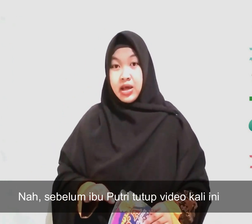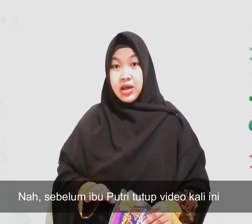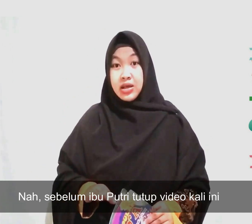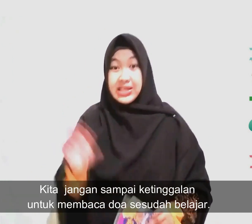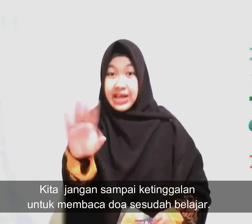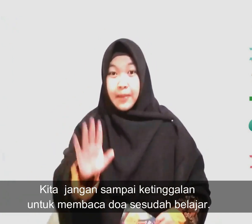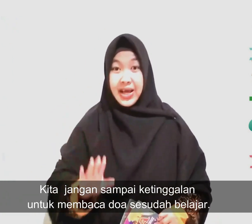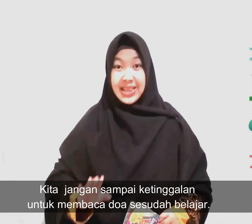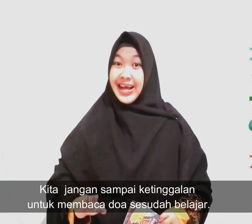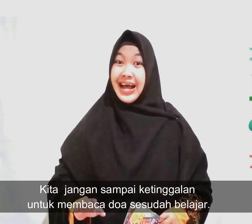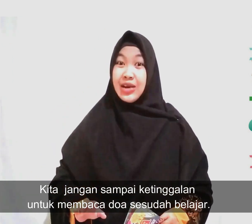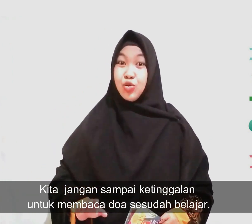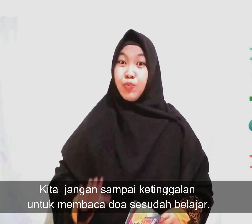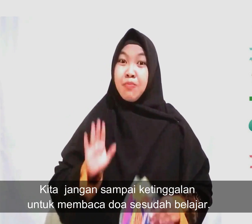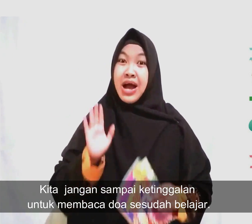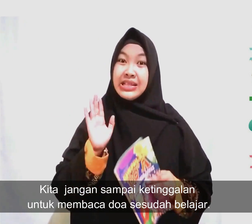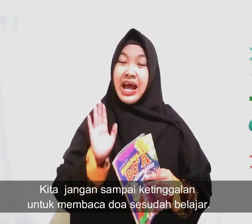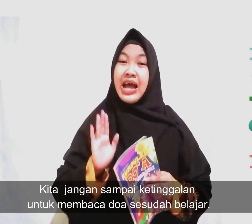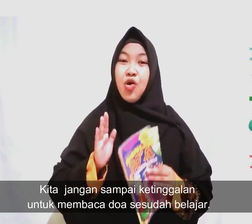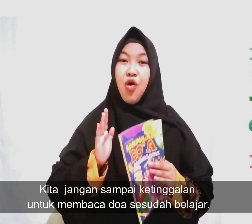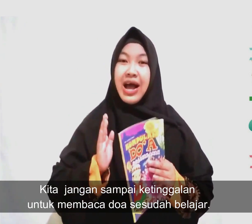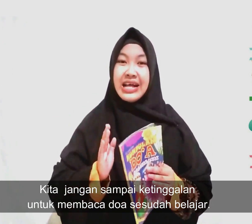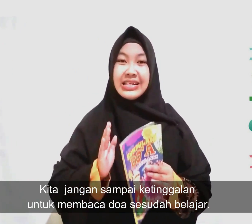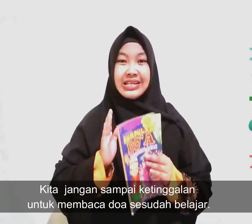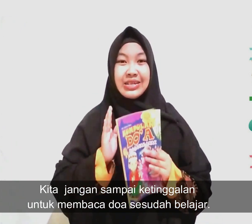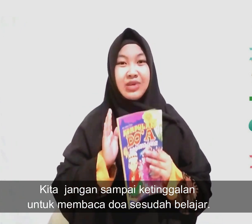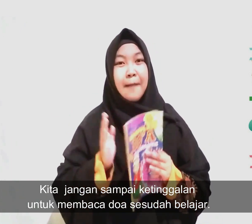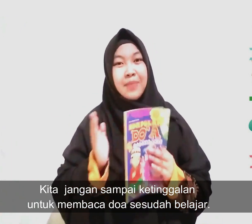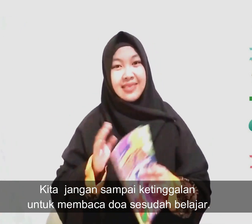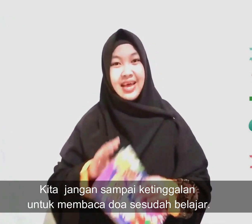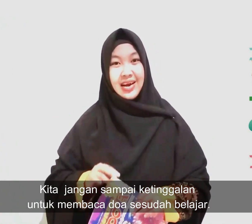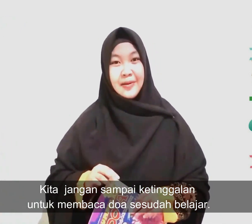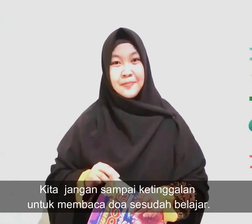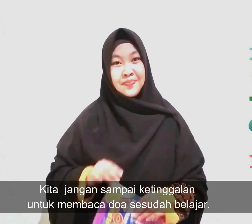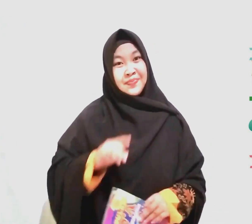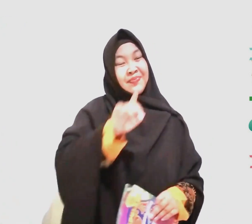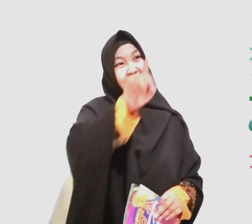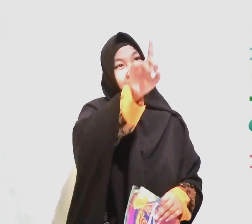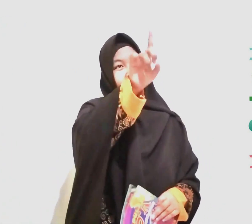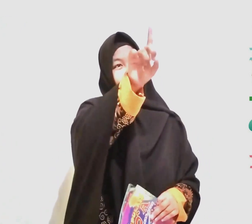kali ini, kita jangan sampai ketinggalan untuk membaca doa sesudah belajar.